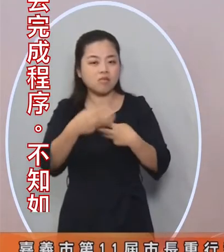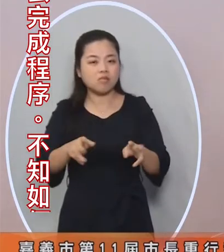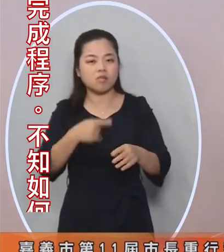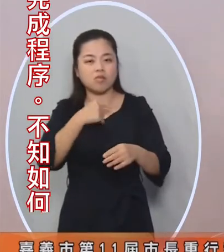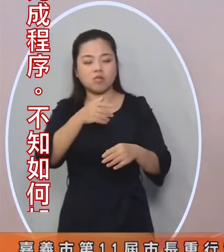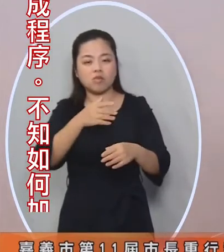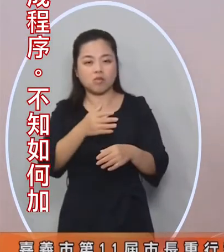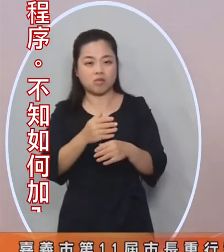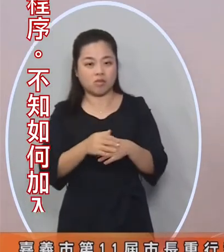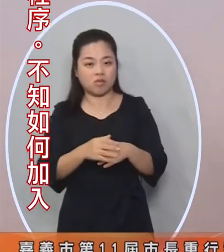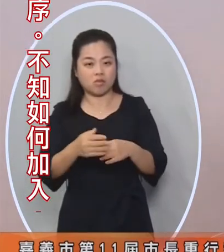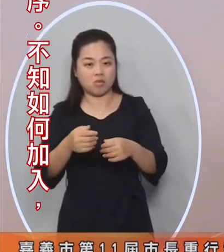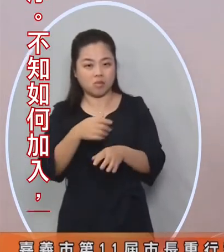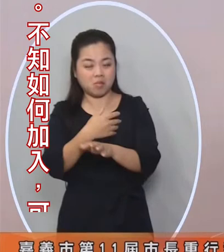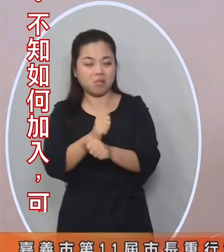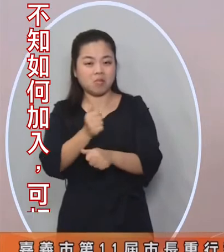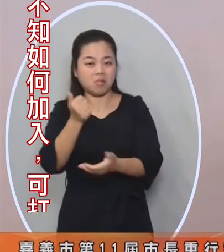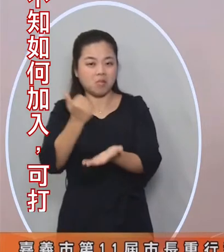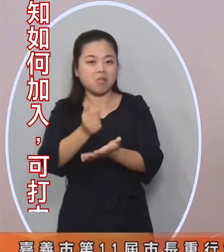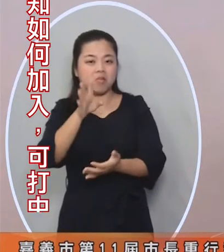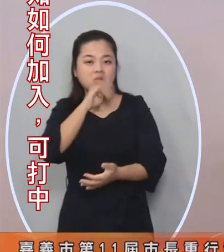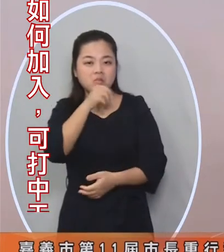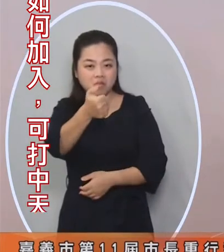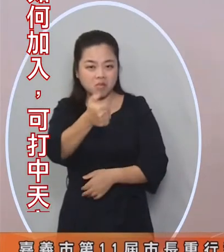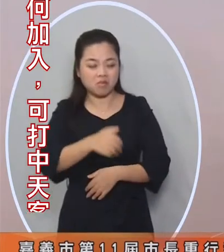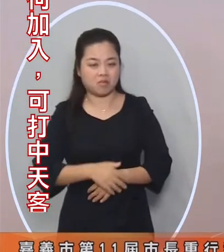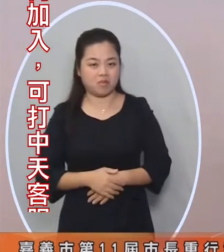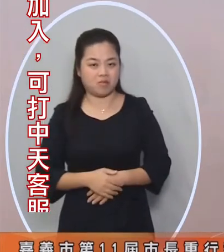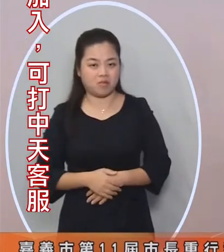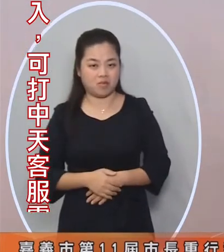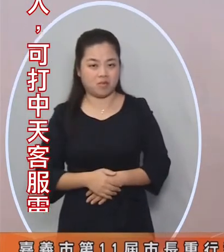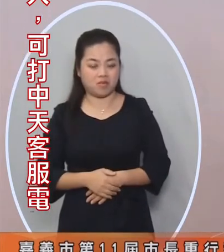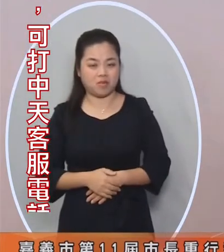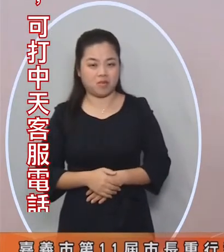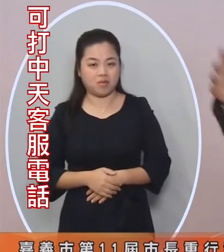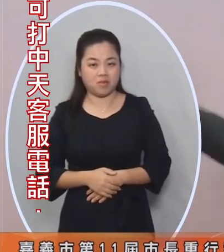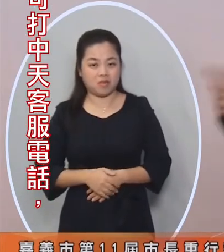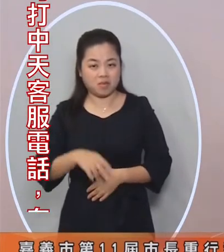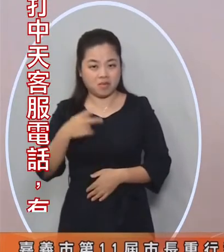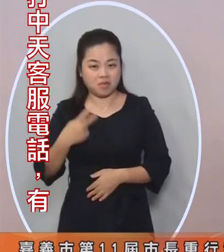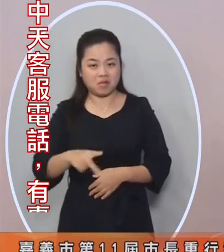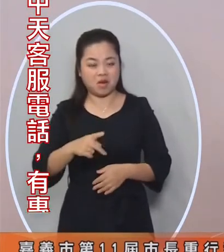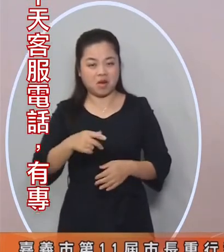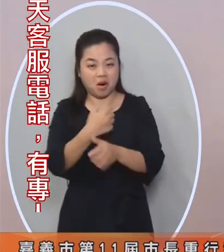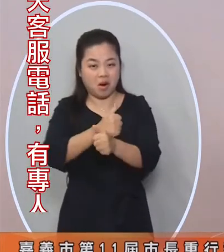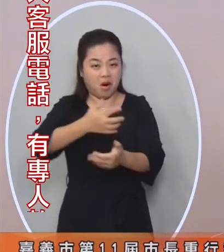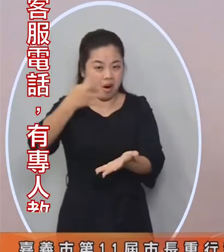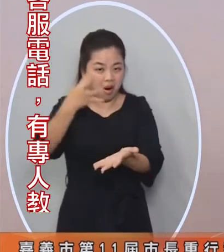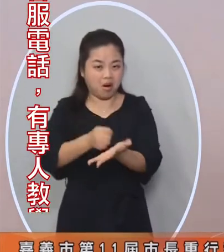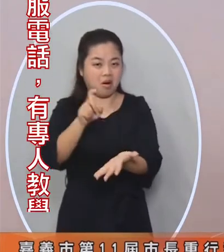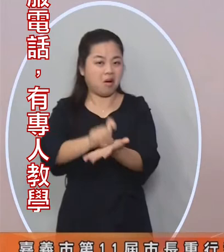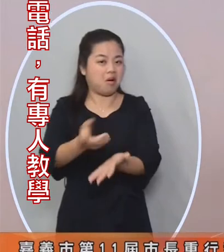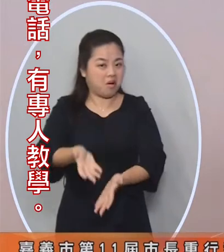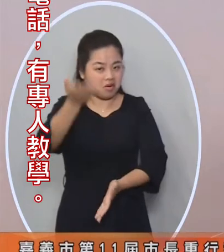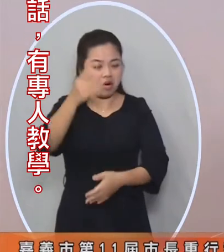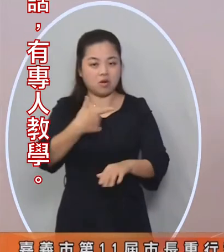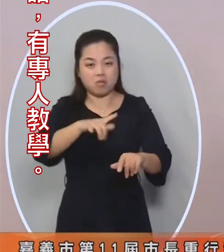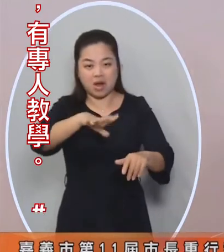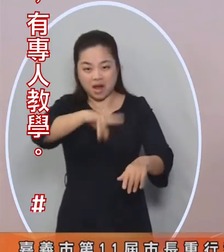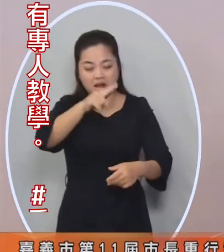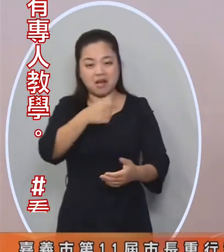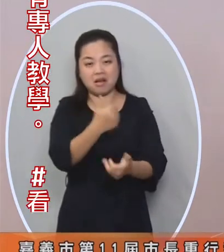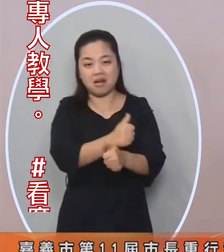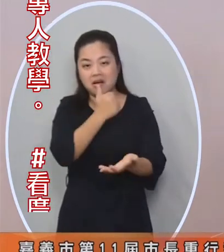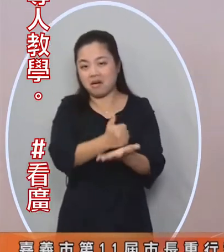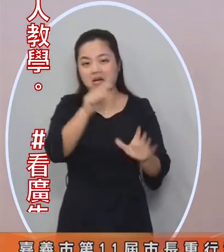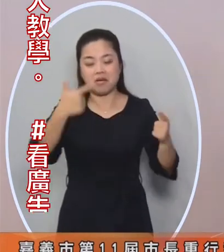十岁，我考掉硕士啊。八十，哎，迄，到迄一考要几十摆，唔是讲第一摆就考掉。啊，才考